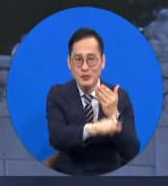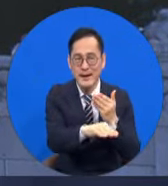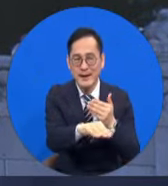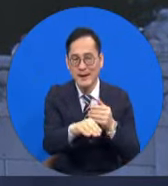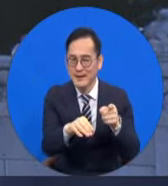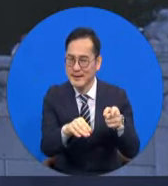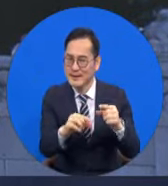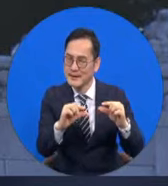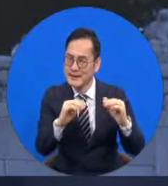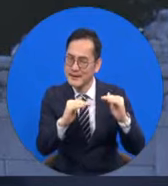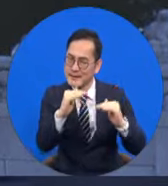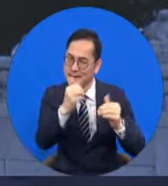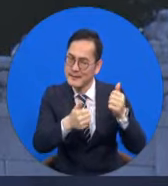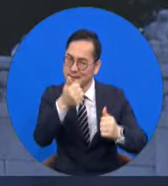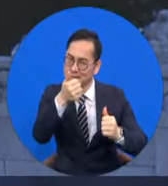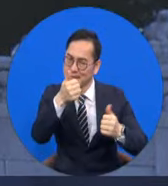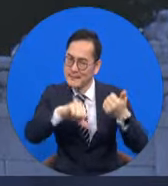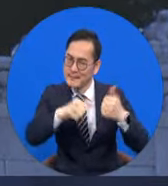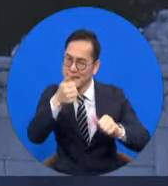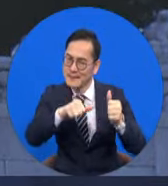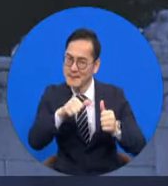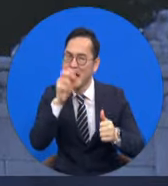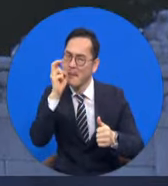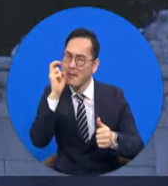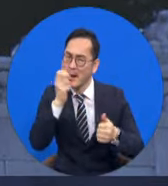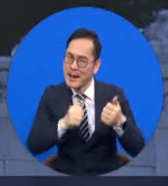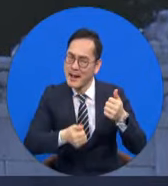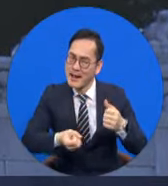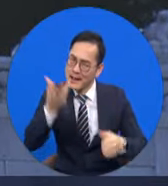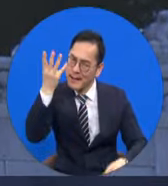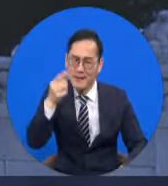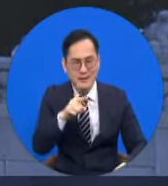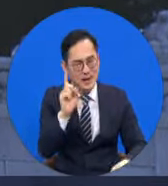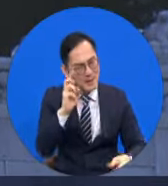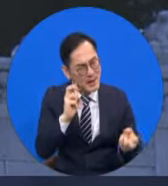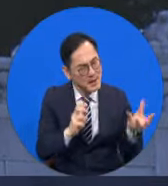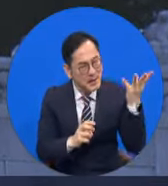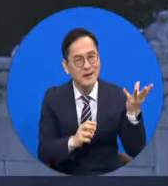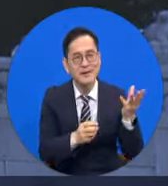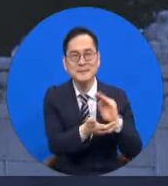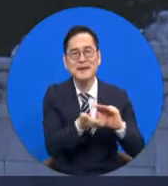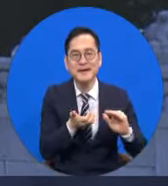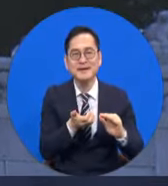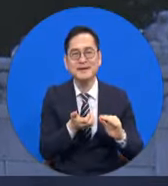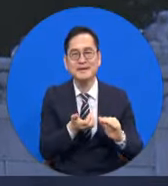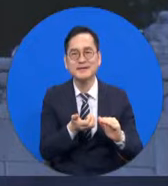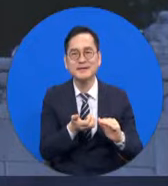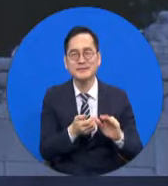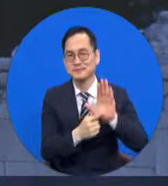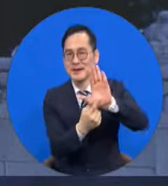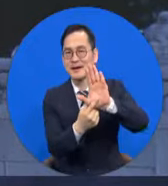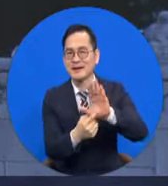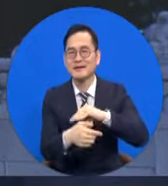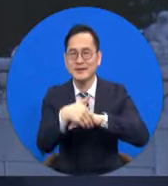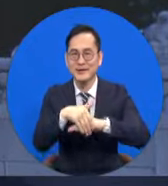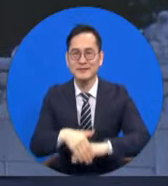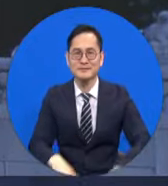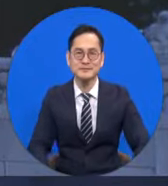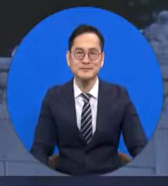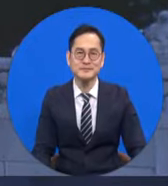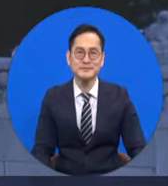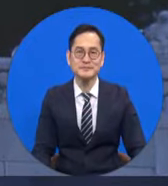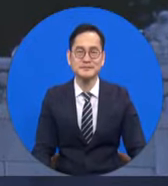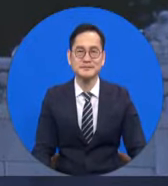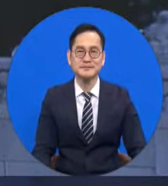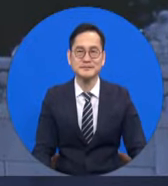예측조사 결과를 뭐 가감 없이 주저 없이 빡! 공개할